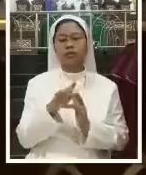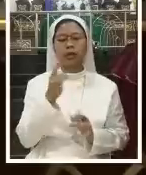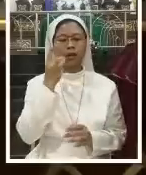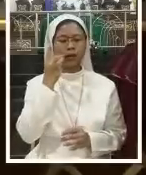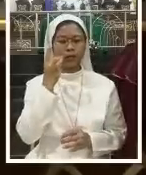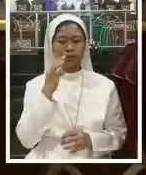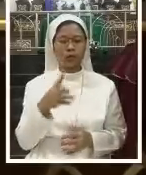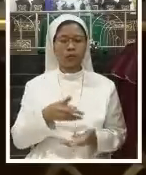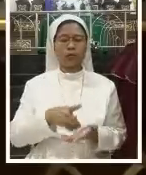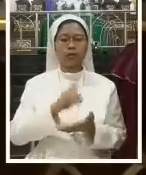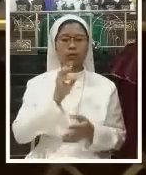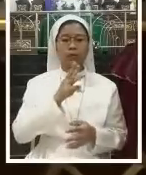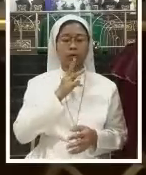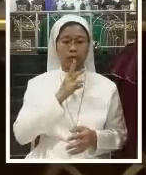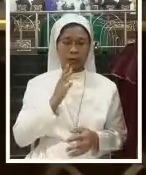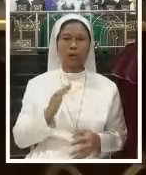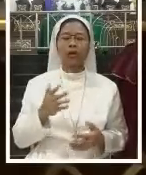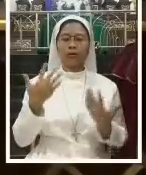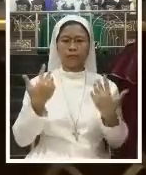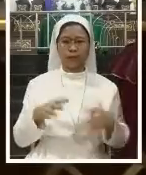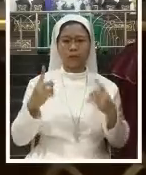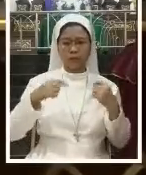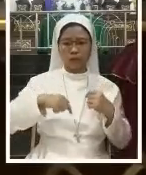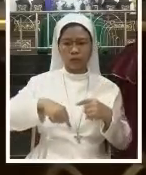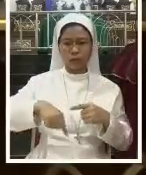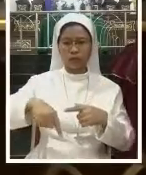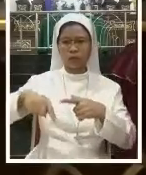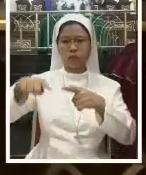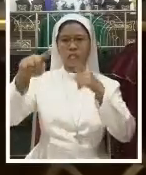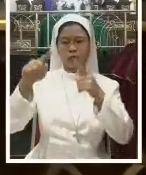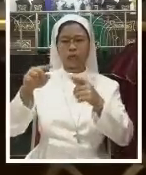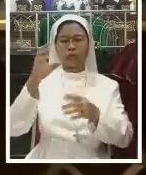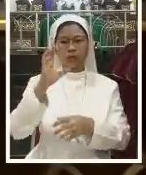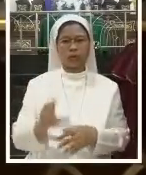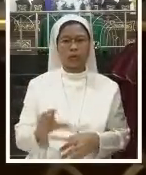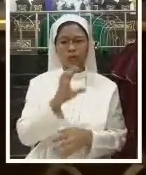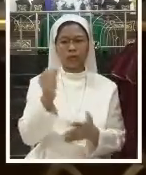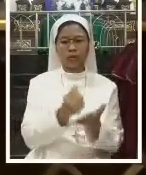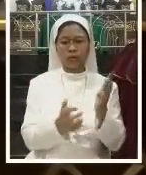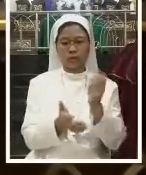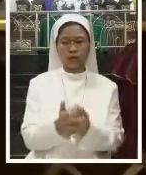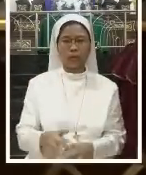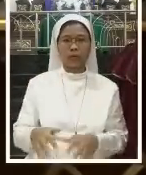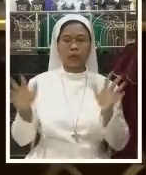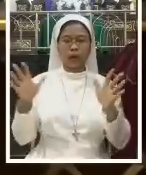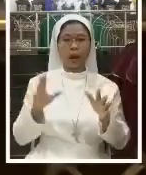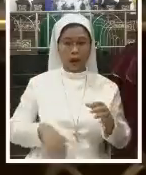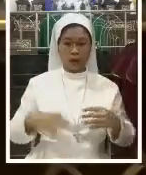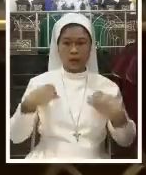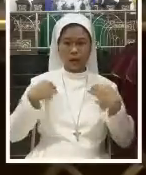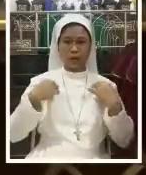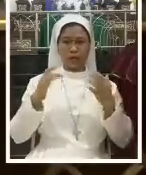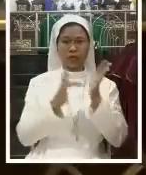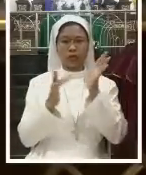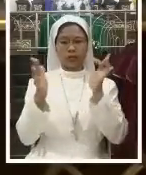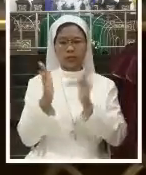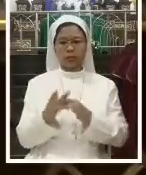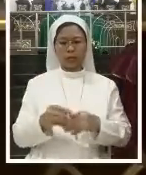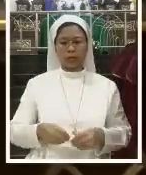Pakapakua siya sa krus, binarangabanga nindaan sa iyang mga gubing sa paagi ng ripa.